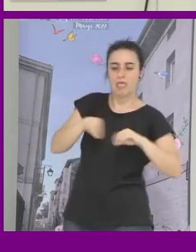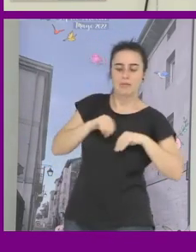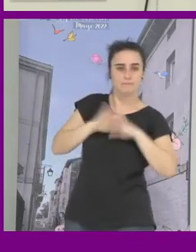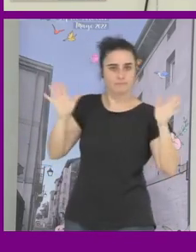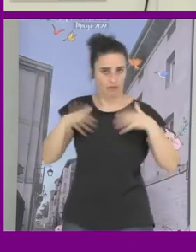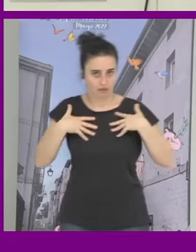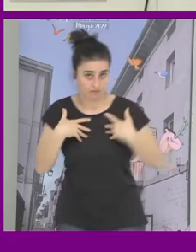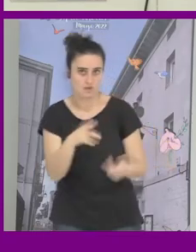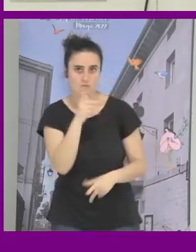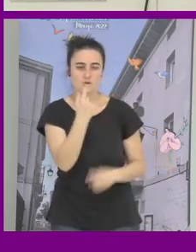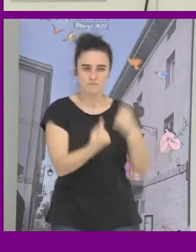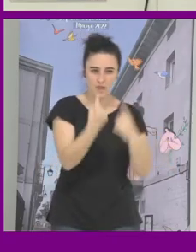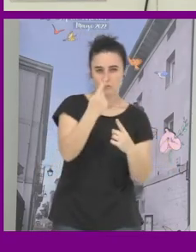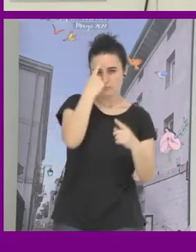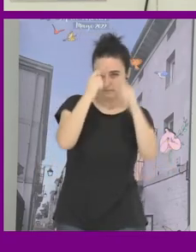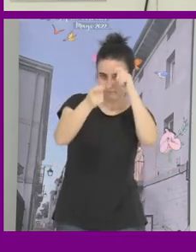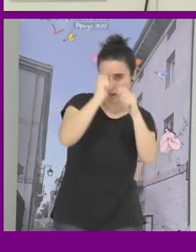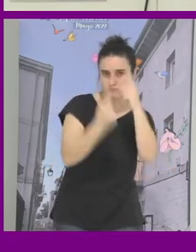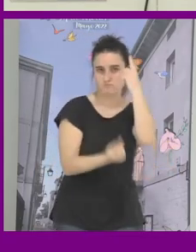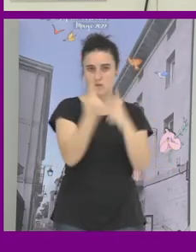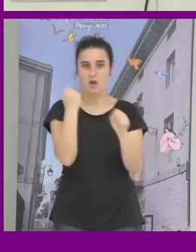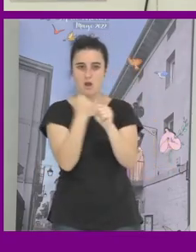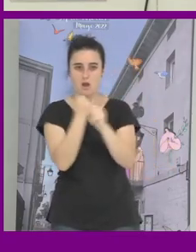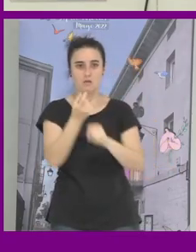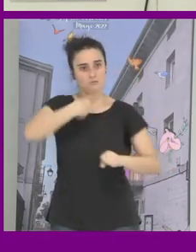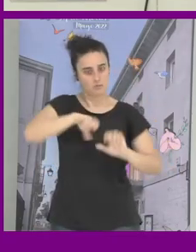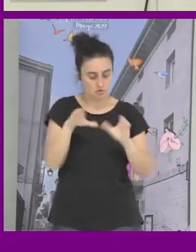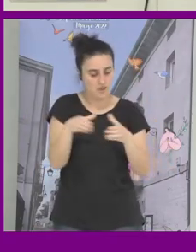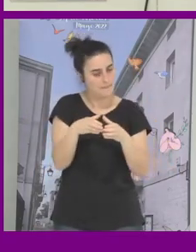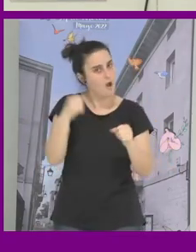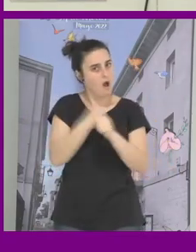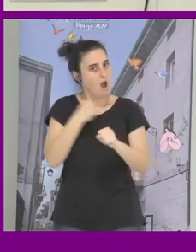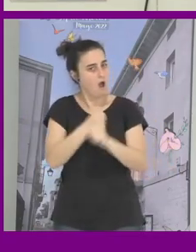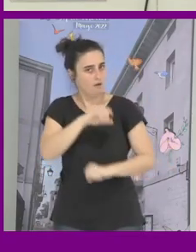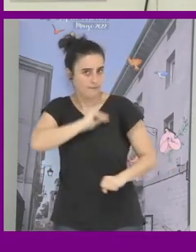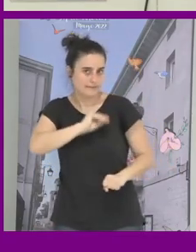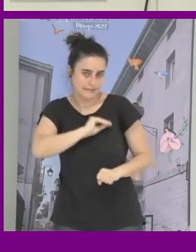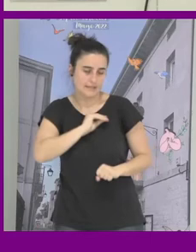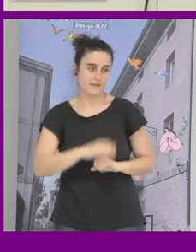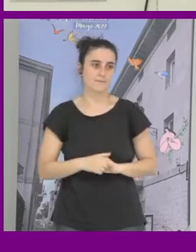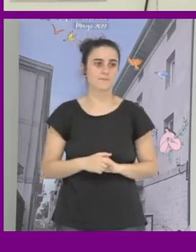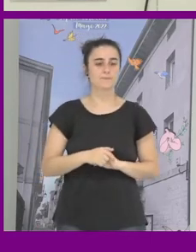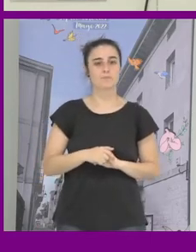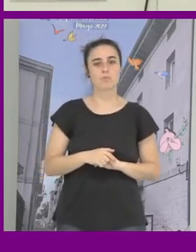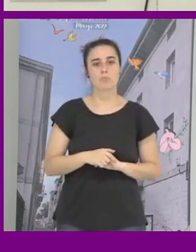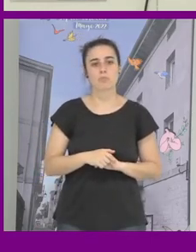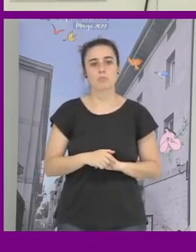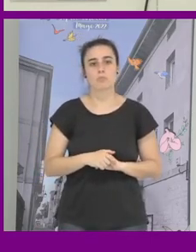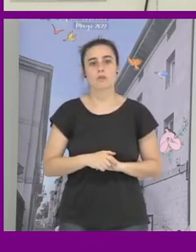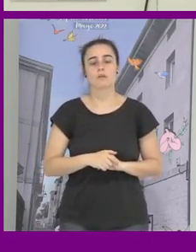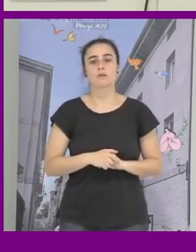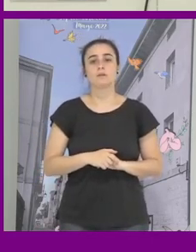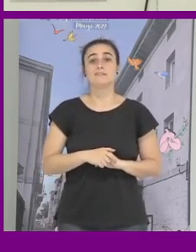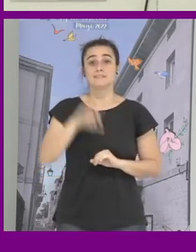horrelako traumak lantzea ere, bada gure taldean gehien egiten dugun gauzetariko bat. Gero aipatu nahi